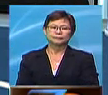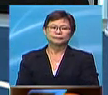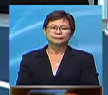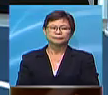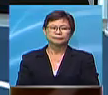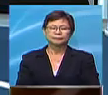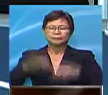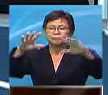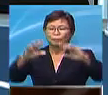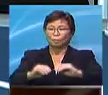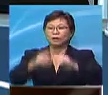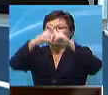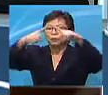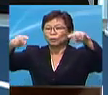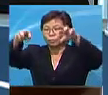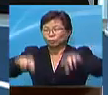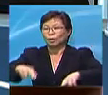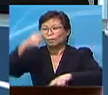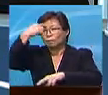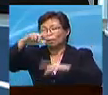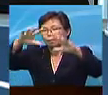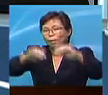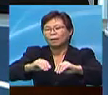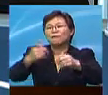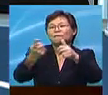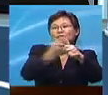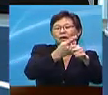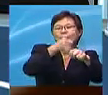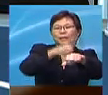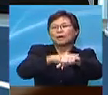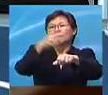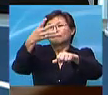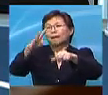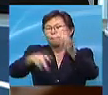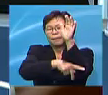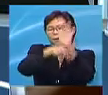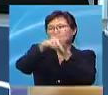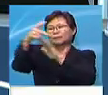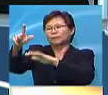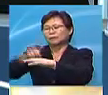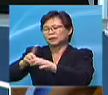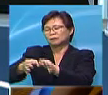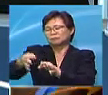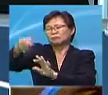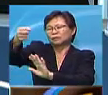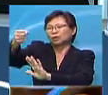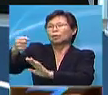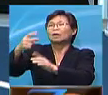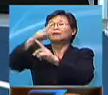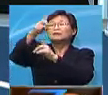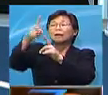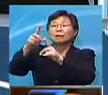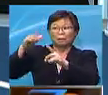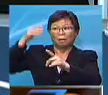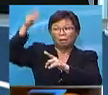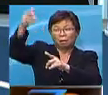24a persidangan dewan rakyat bagi mesyuarat pertama penggal ke parlen ditangguhkan hari ini ke suatu Tarikh yang